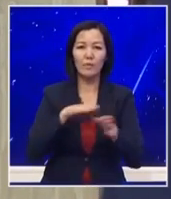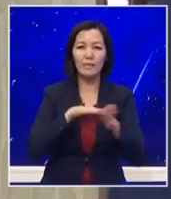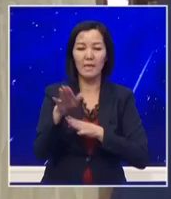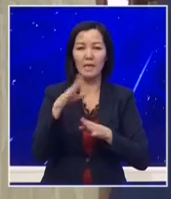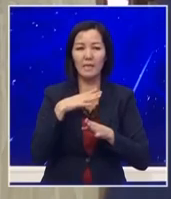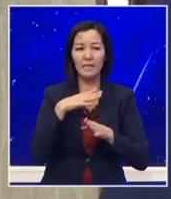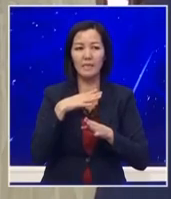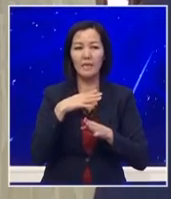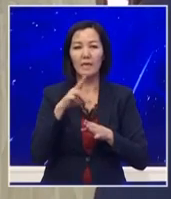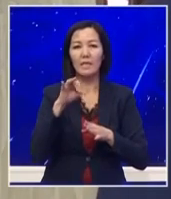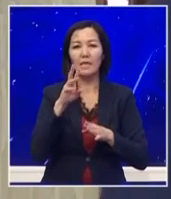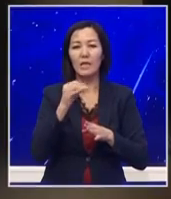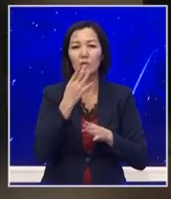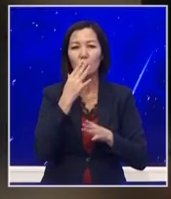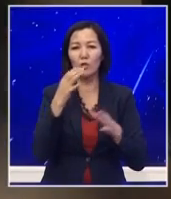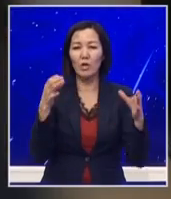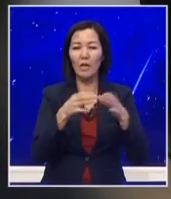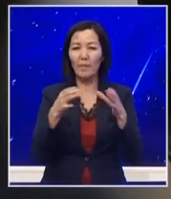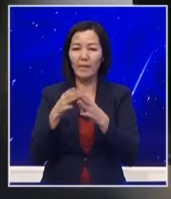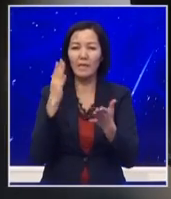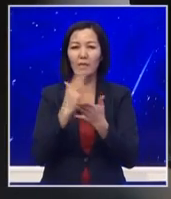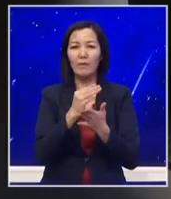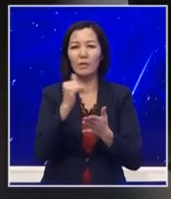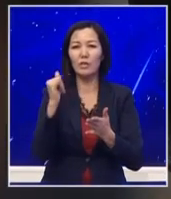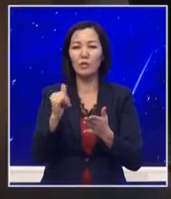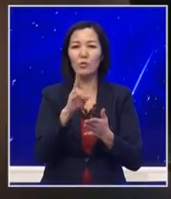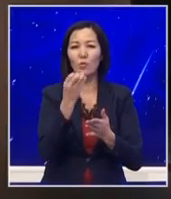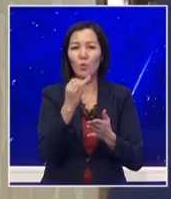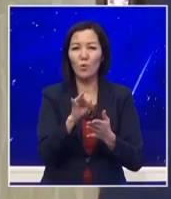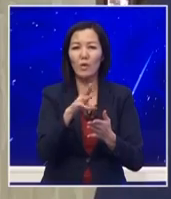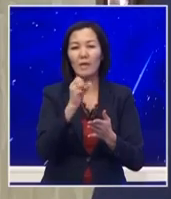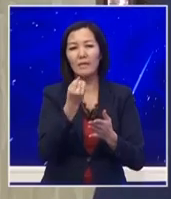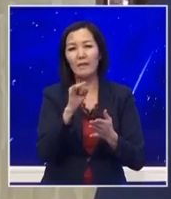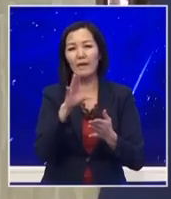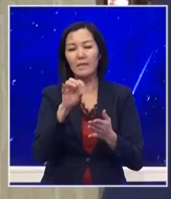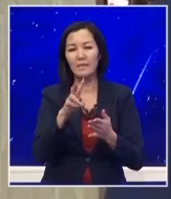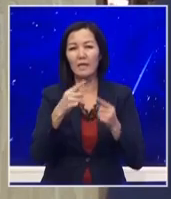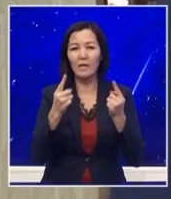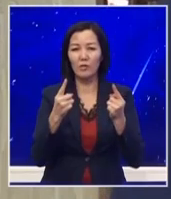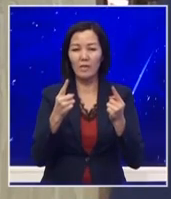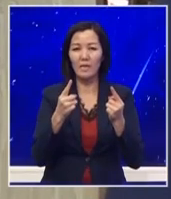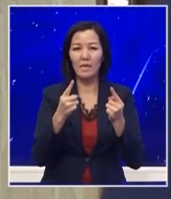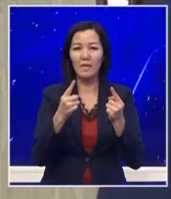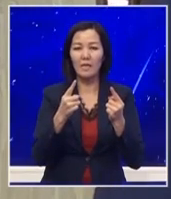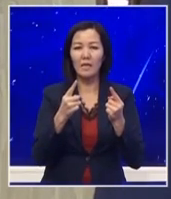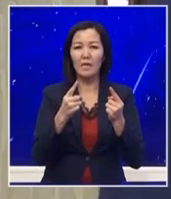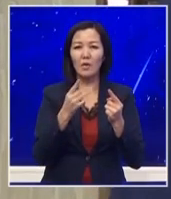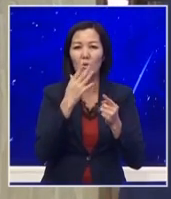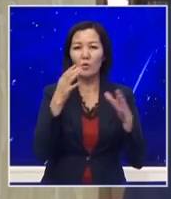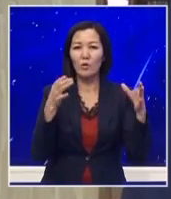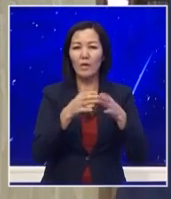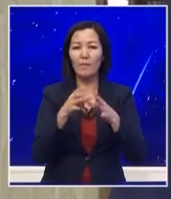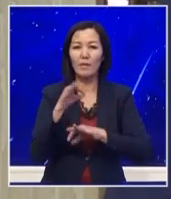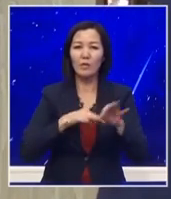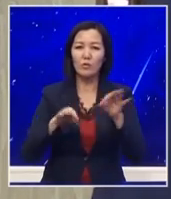Оның трансұлттық компаниялардың жобалары бар. Бұл жаңағы Жетісу Қой, Тайсон, Жетісу Вольфрамы деген сияқты үлкен-үлкен трансұлттық компаниялардың жобалары